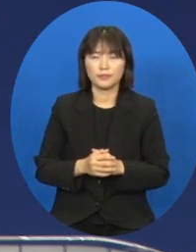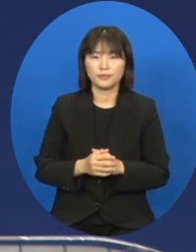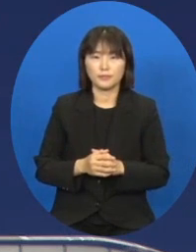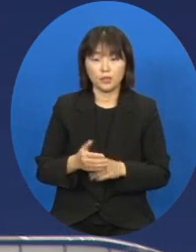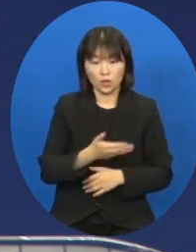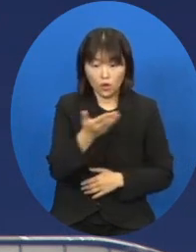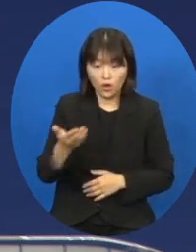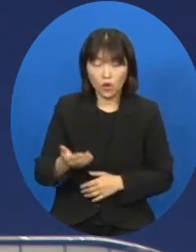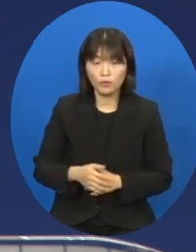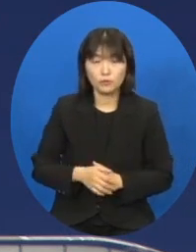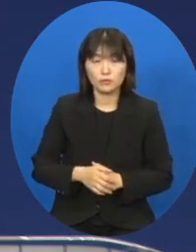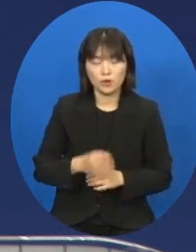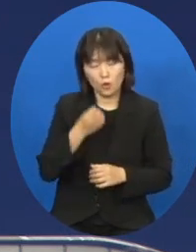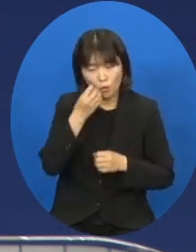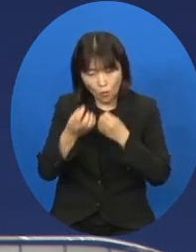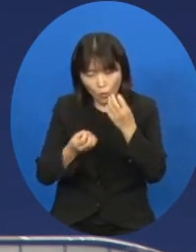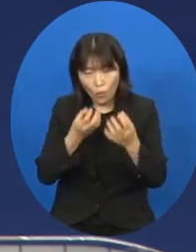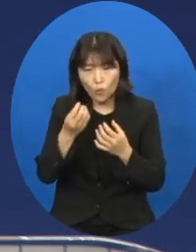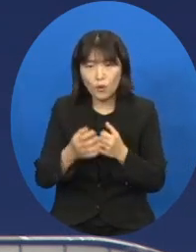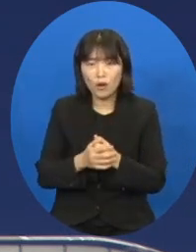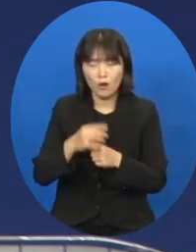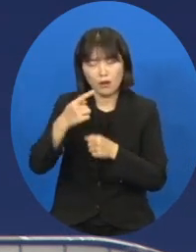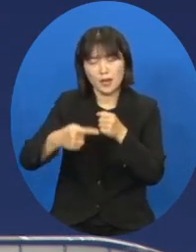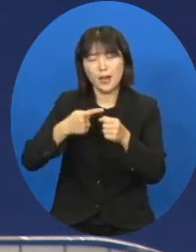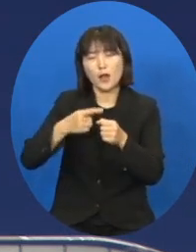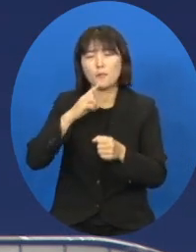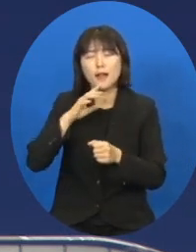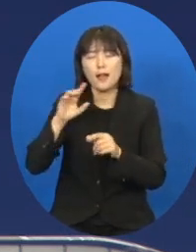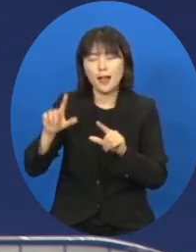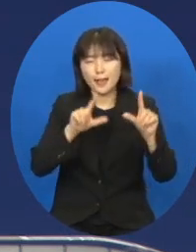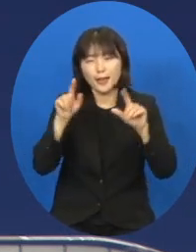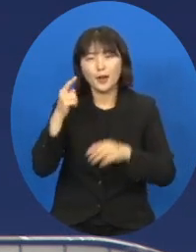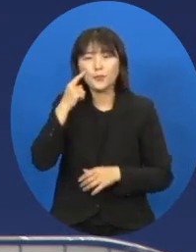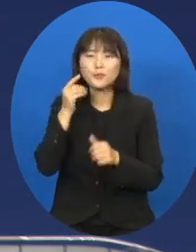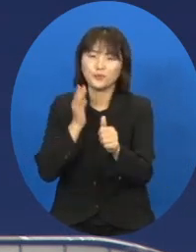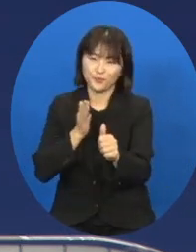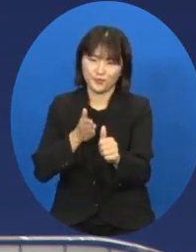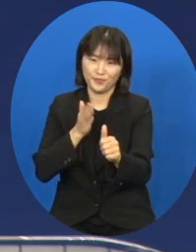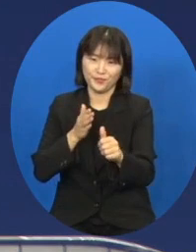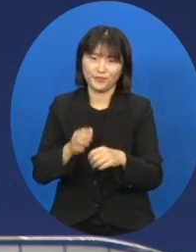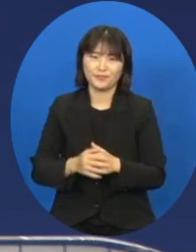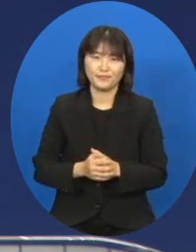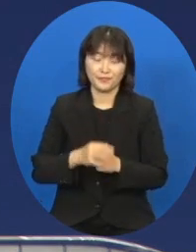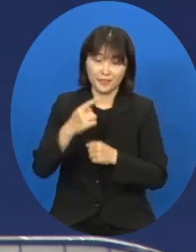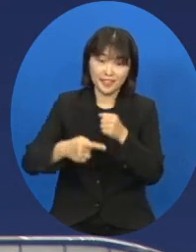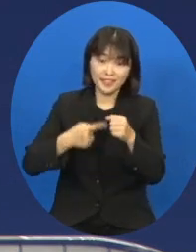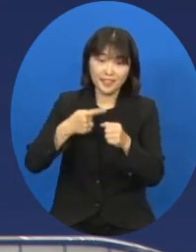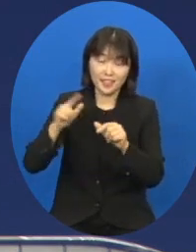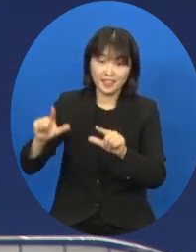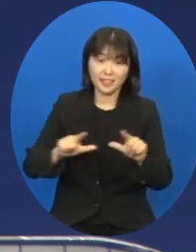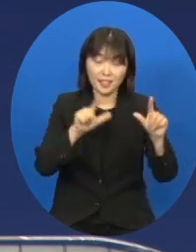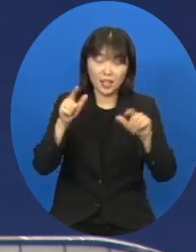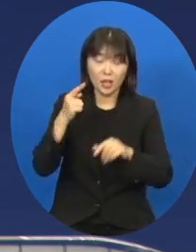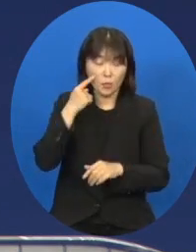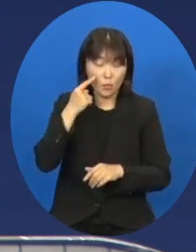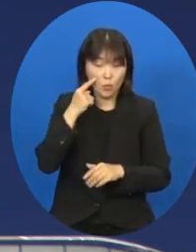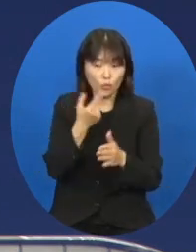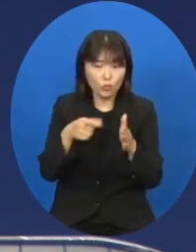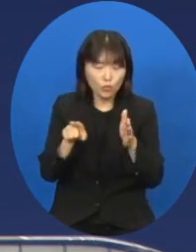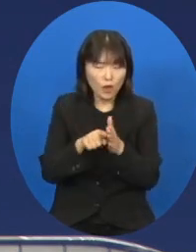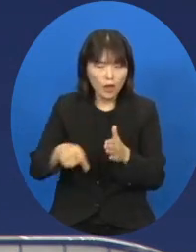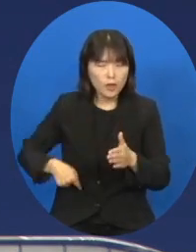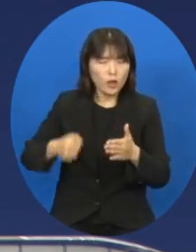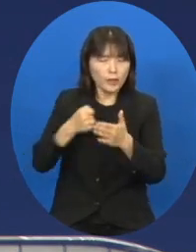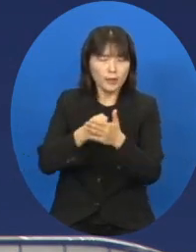정말 그렇게 고백하면서 1년만 살아보세요. 1년을 살아보려면 결단만 해서는 안